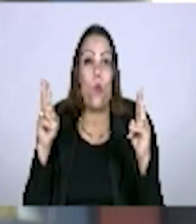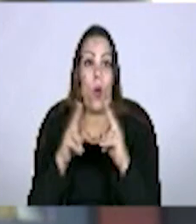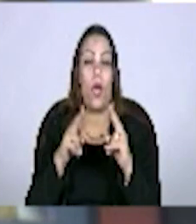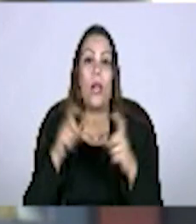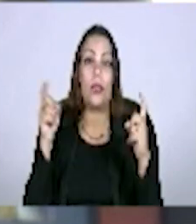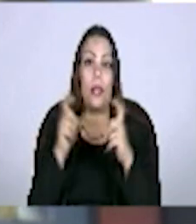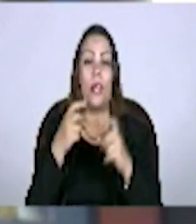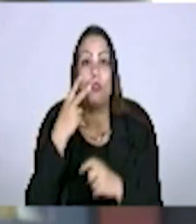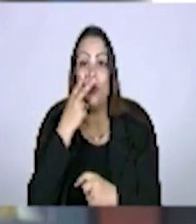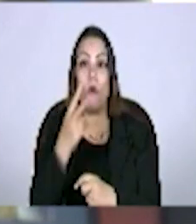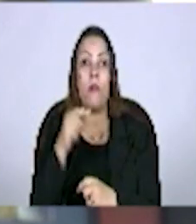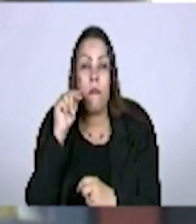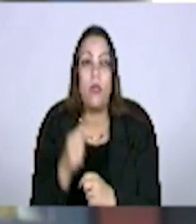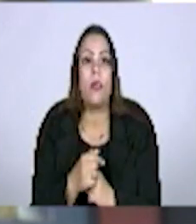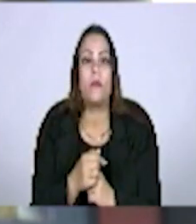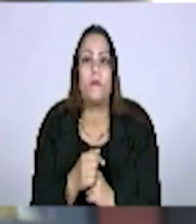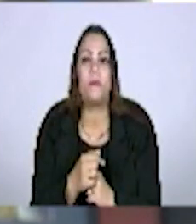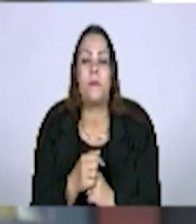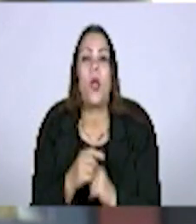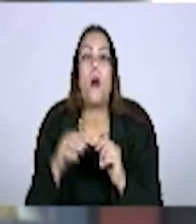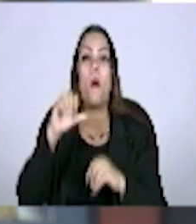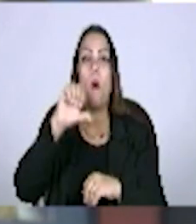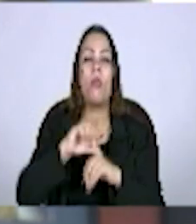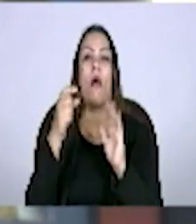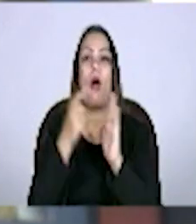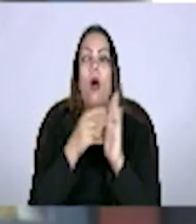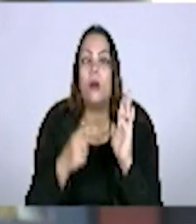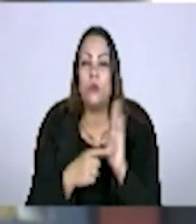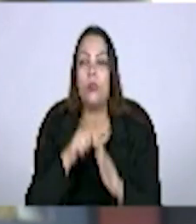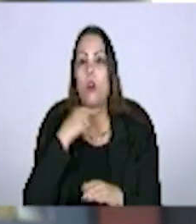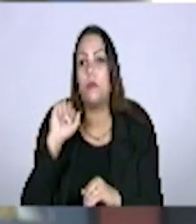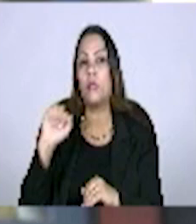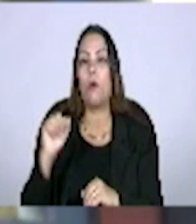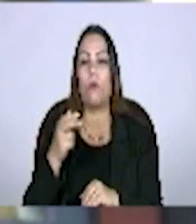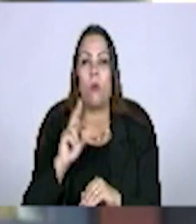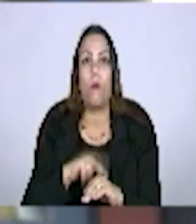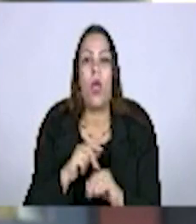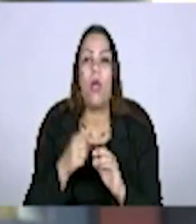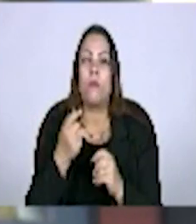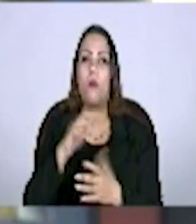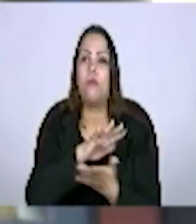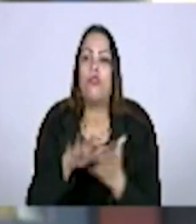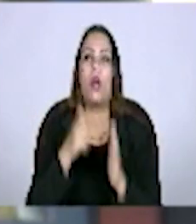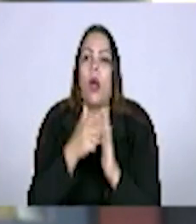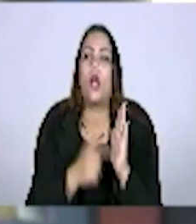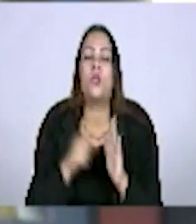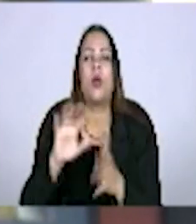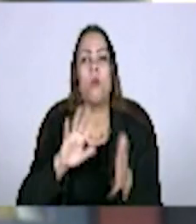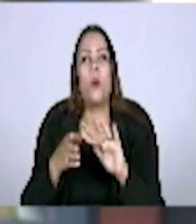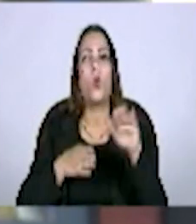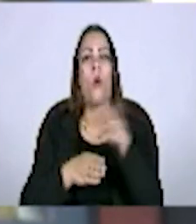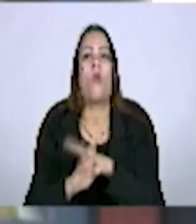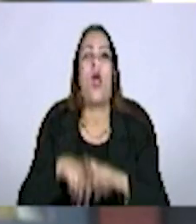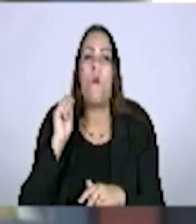تتعلق بال الوضع القانوني الخاص وعليه يعني بعض المشاكل القانونيه ربما يدخل